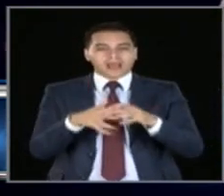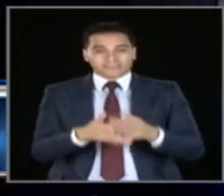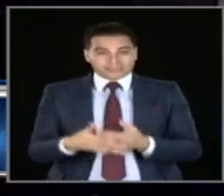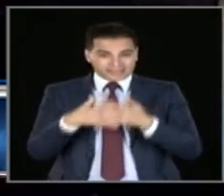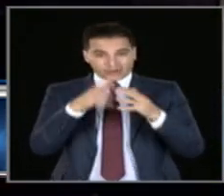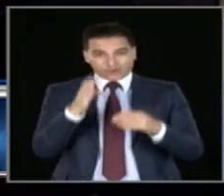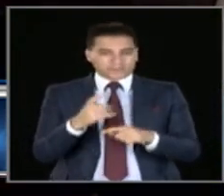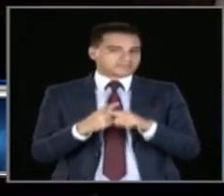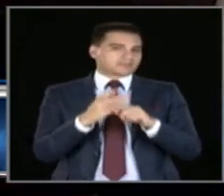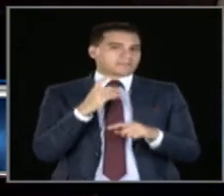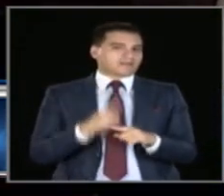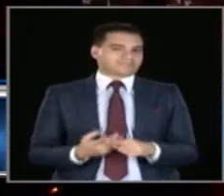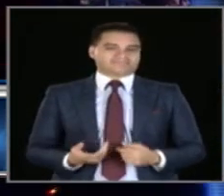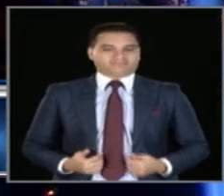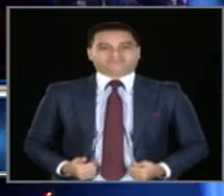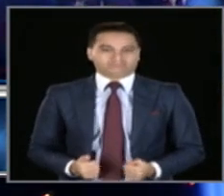إجابة خاطئة.